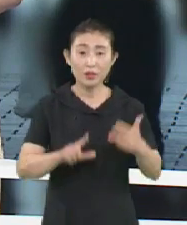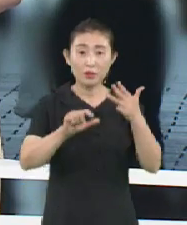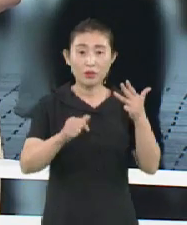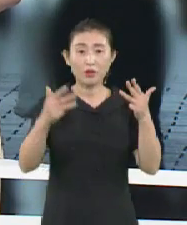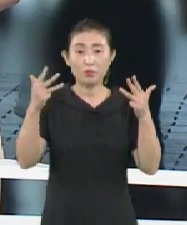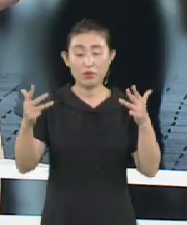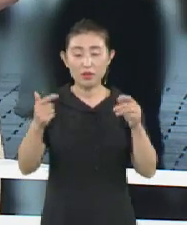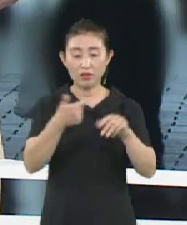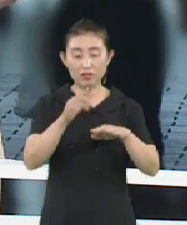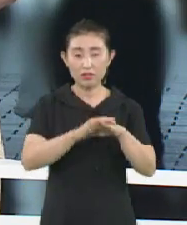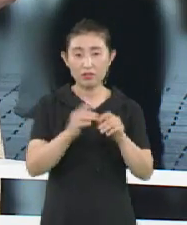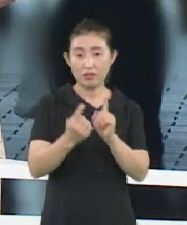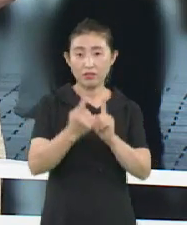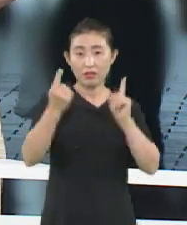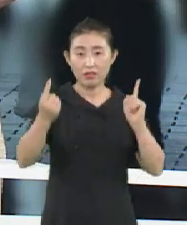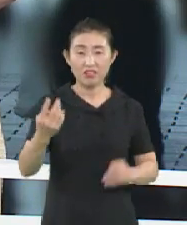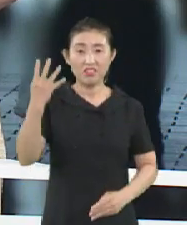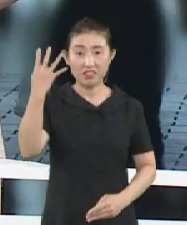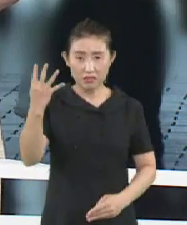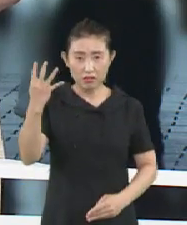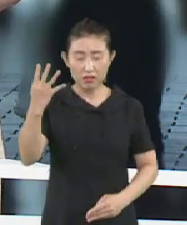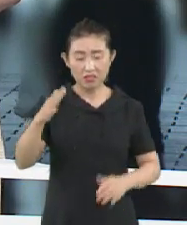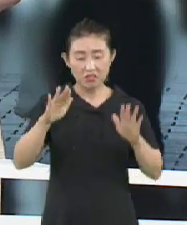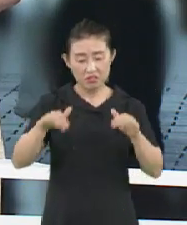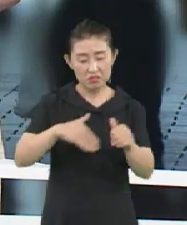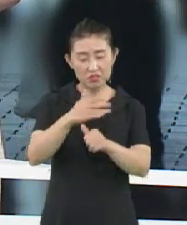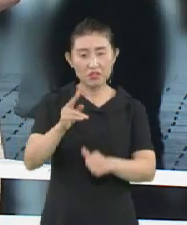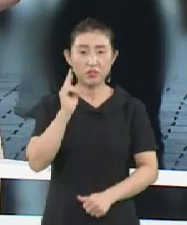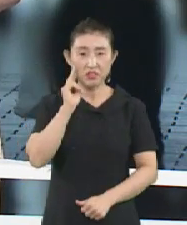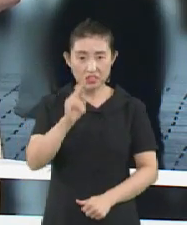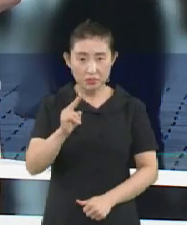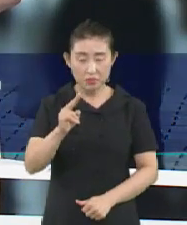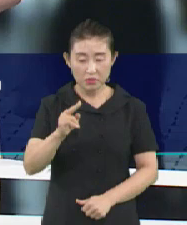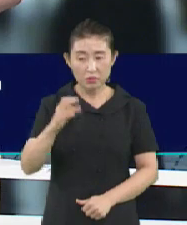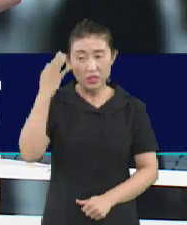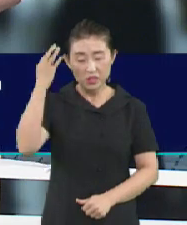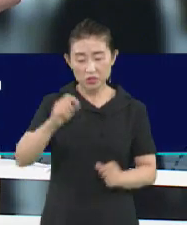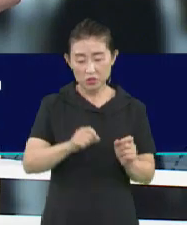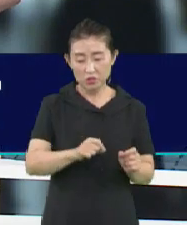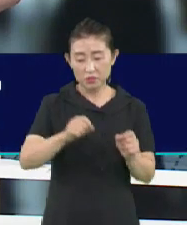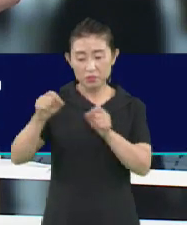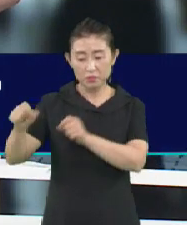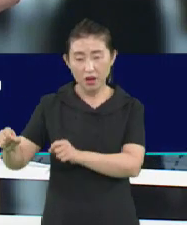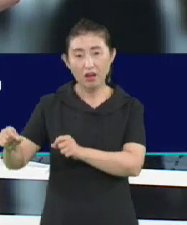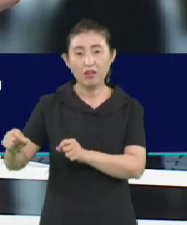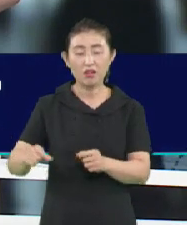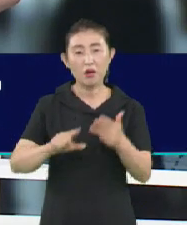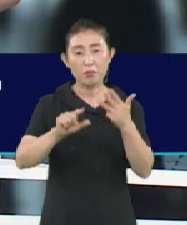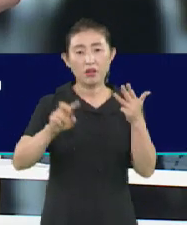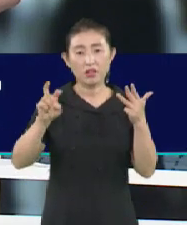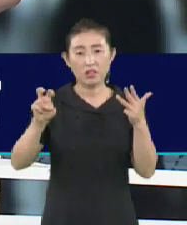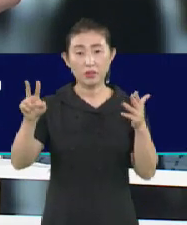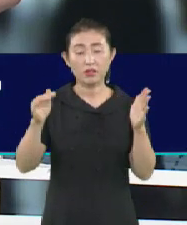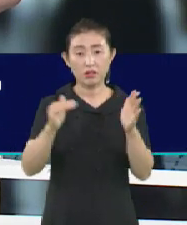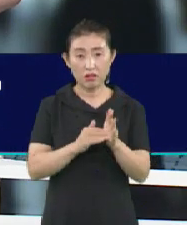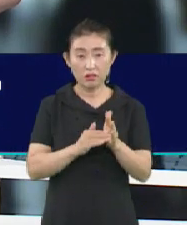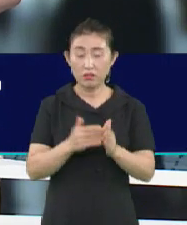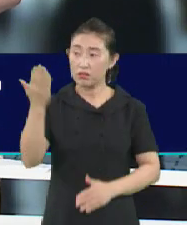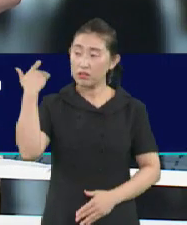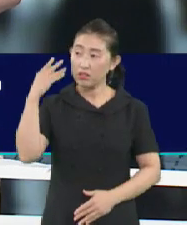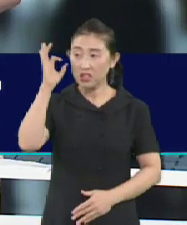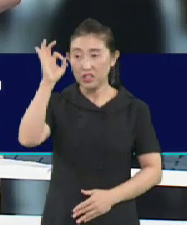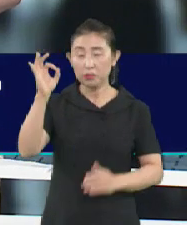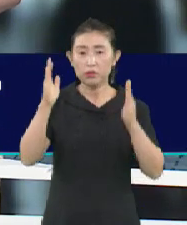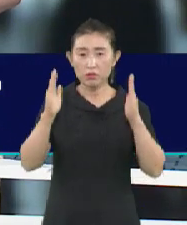모레까지 예정됐던 대전 지역의 사회적 거리두기 4단계가 또다시 2주 연장됐습니다. 지난 열흘 동안 하루